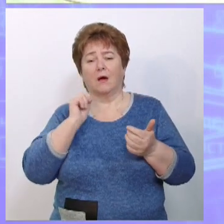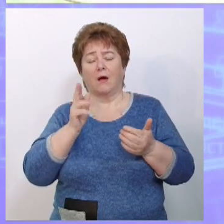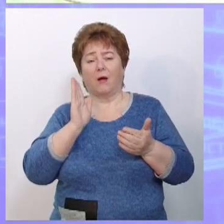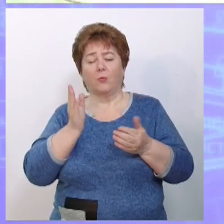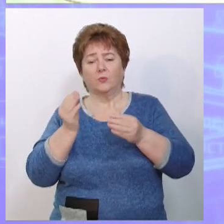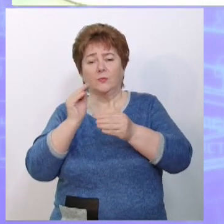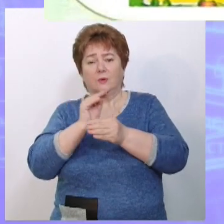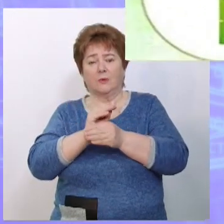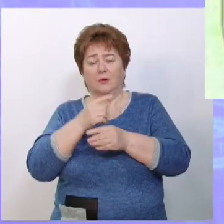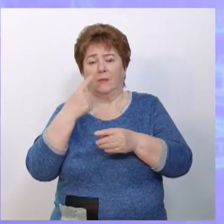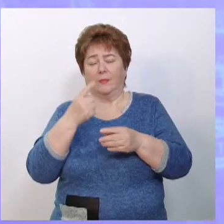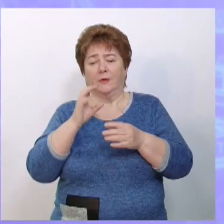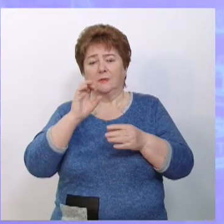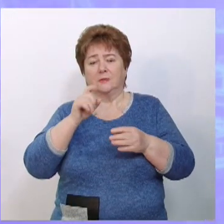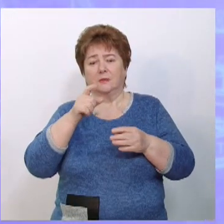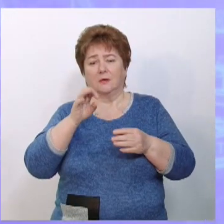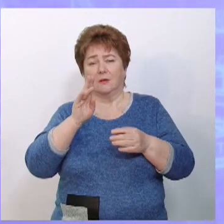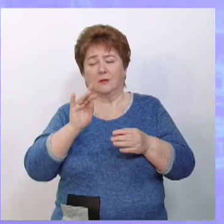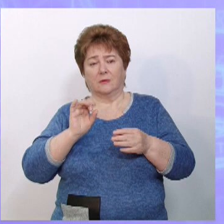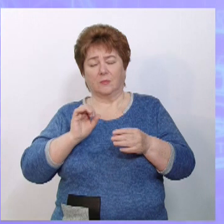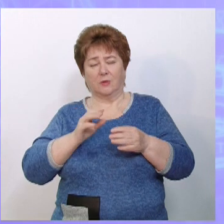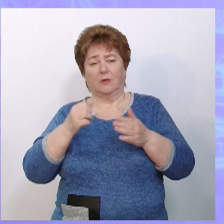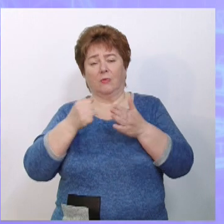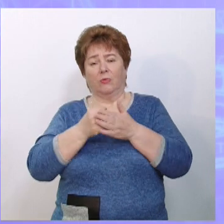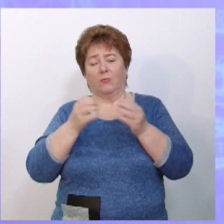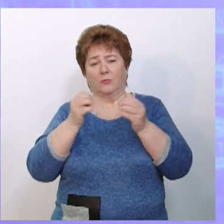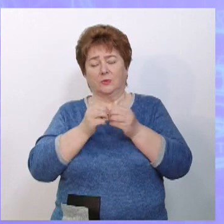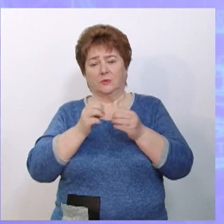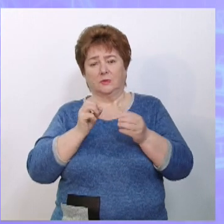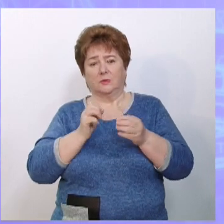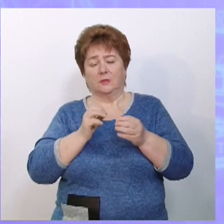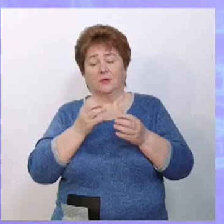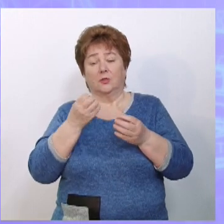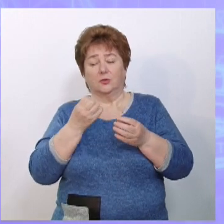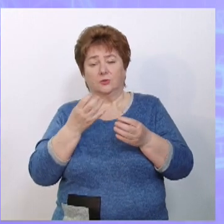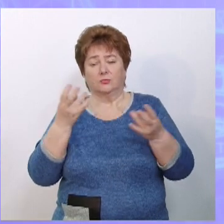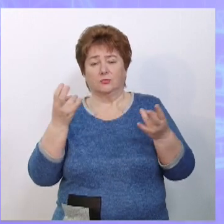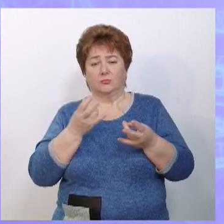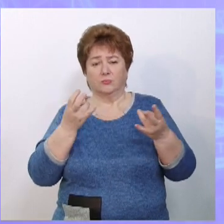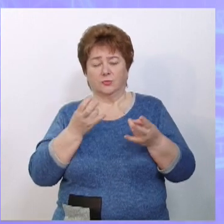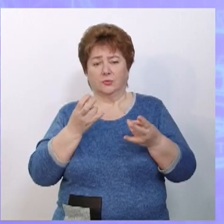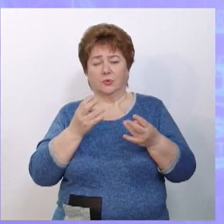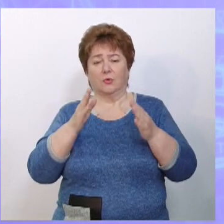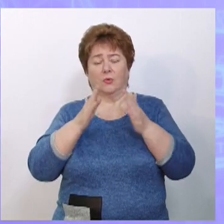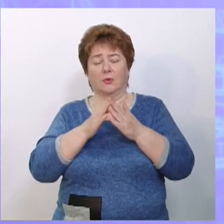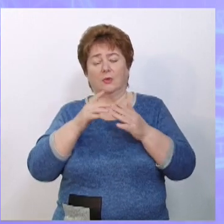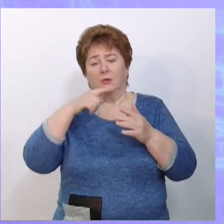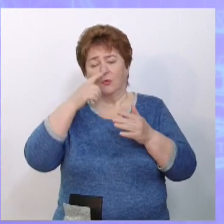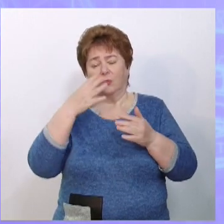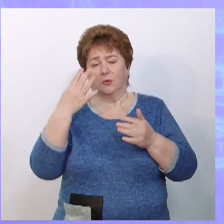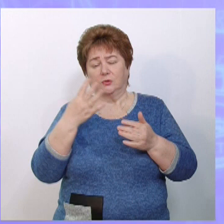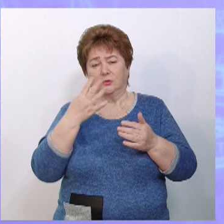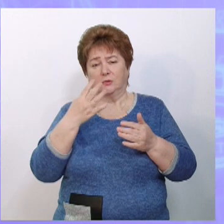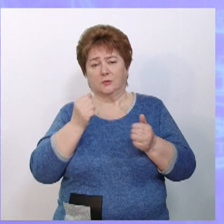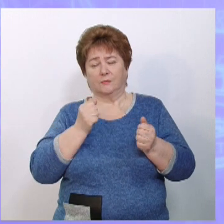будем дополнять первое слагаемое до десятка. Еще нам нужен домик с номером